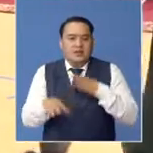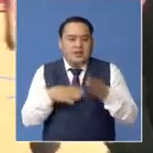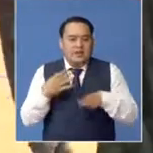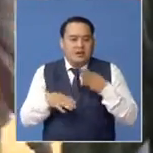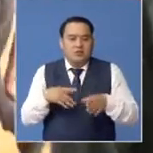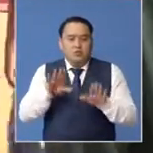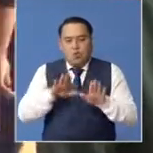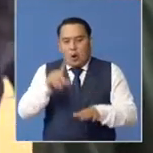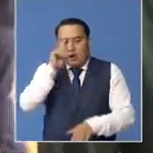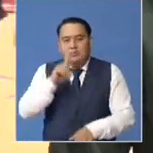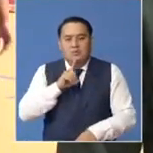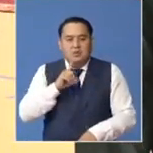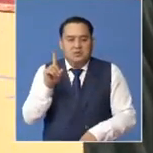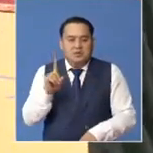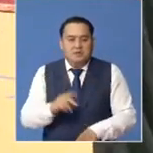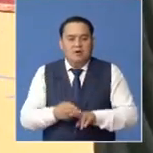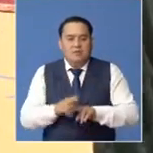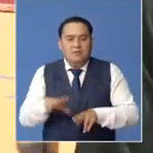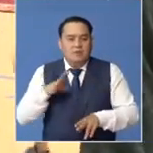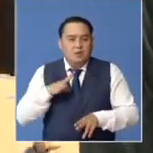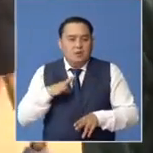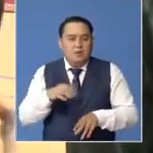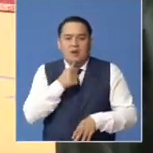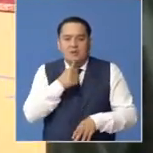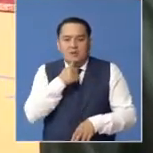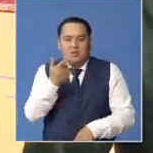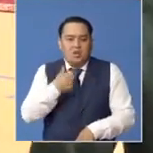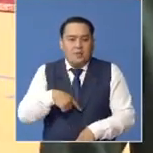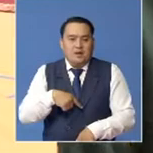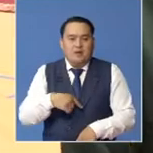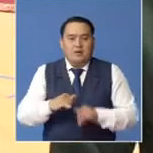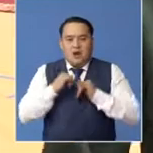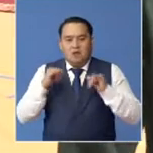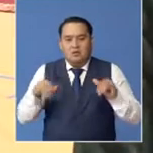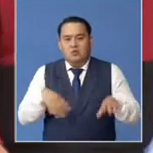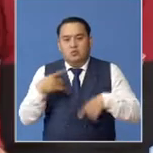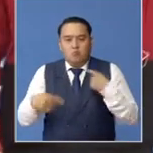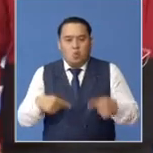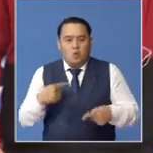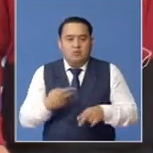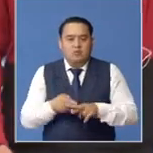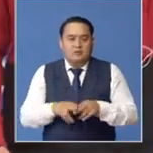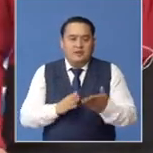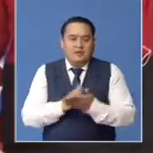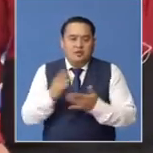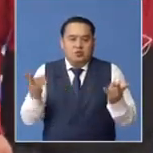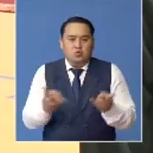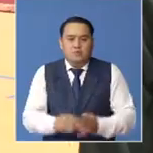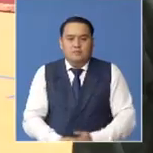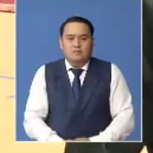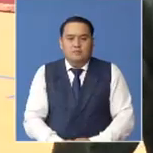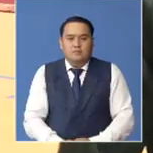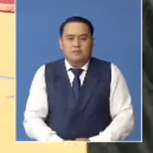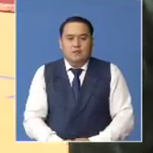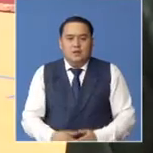только месяц и вышли. Проверить себя, развиваться, чтобы в другом сфере тоже. Бой был